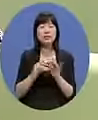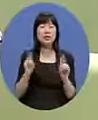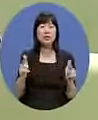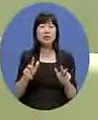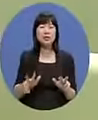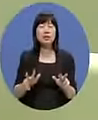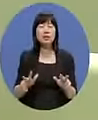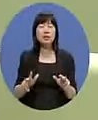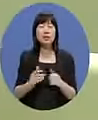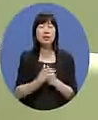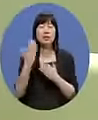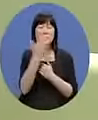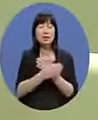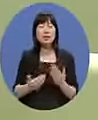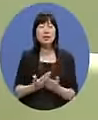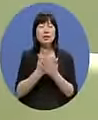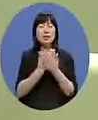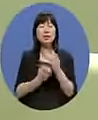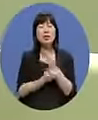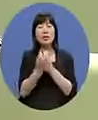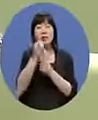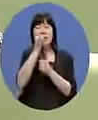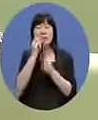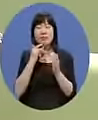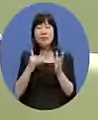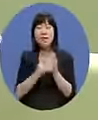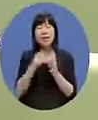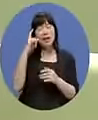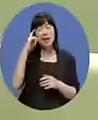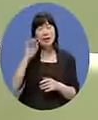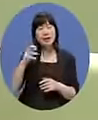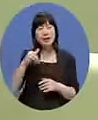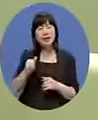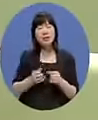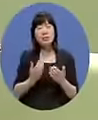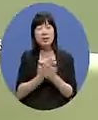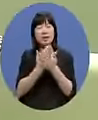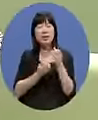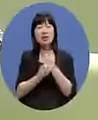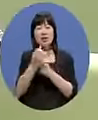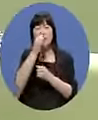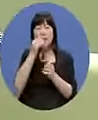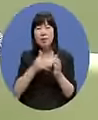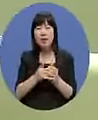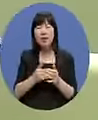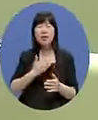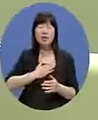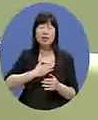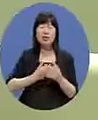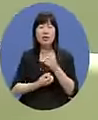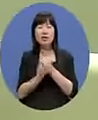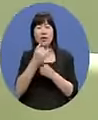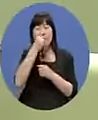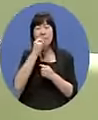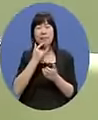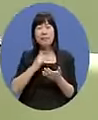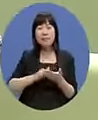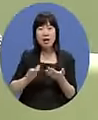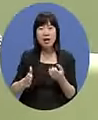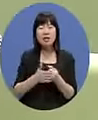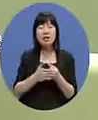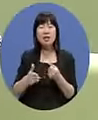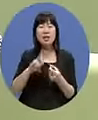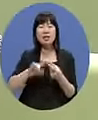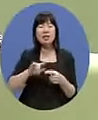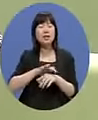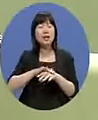이것이 신체 발달에도 영향을 미치고요. 인지 발달에도 영향을 미치고요. 그다음에 정서에도 영향을 미칩니다. 그래서